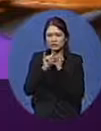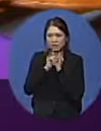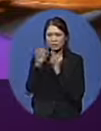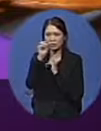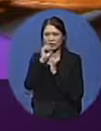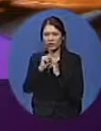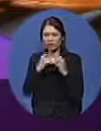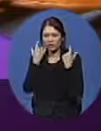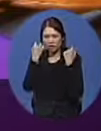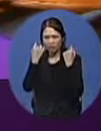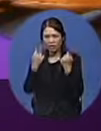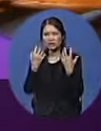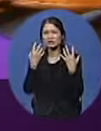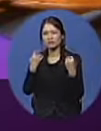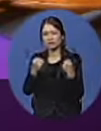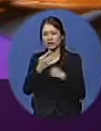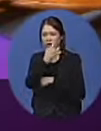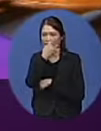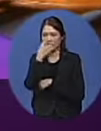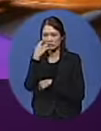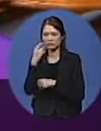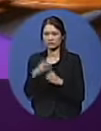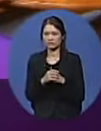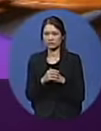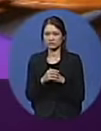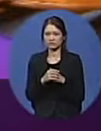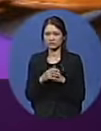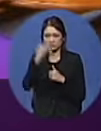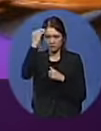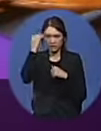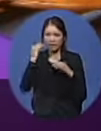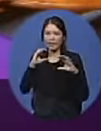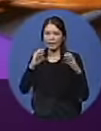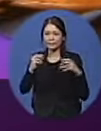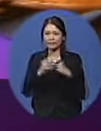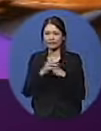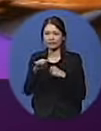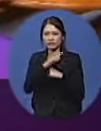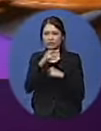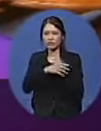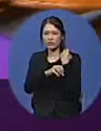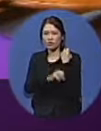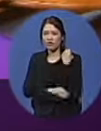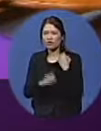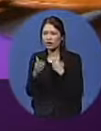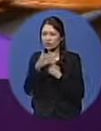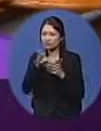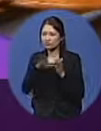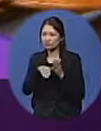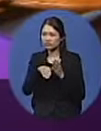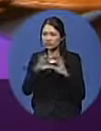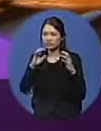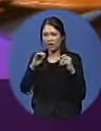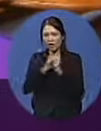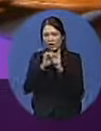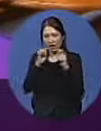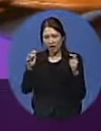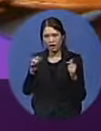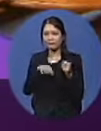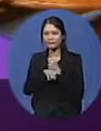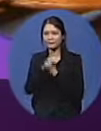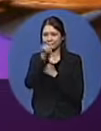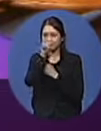여전히 높다는 게 그 증거 아니겠습니까? 하지만 우리 대한민국이 본래부터 그런 나라는